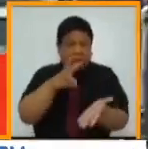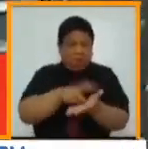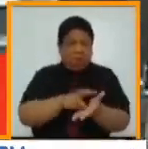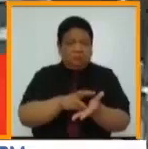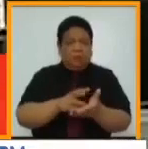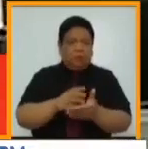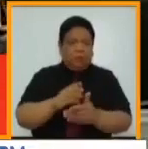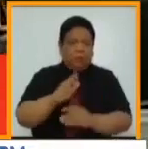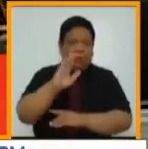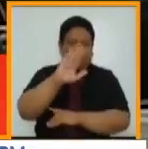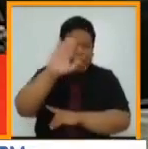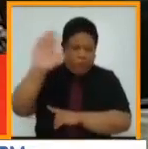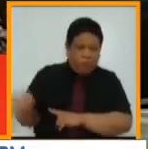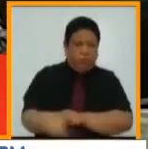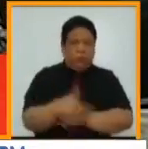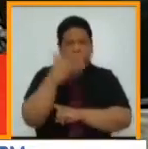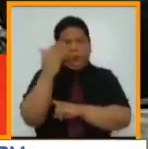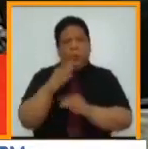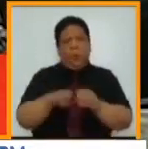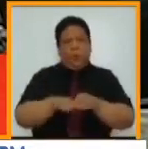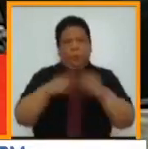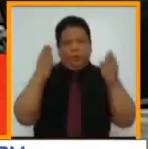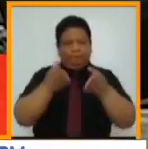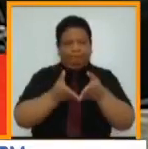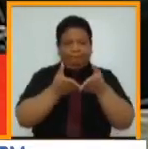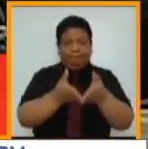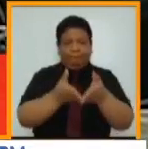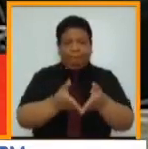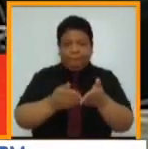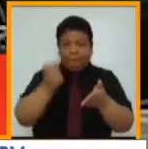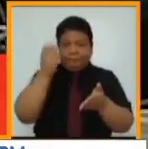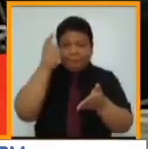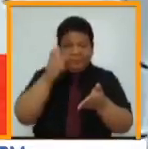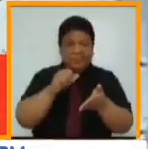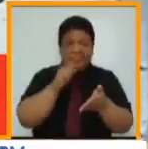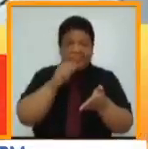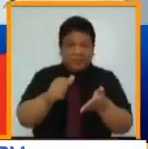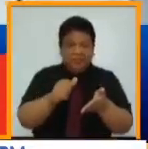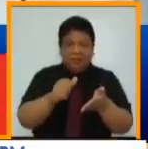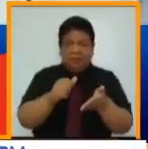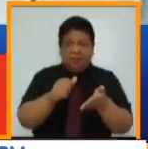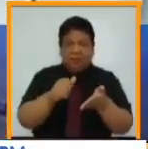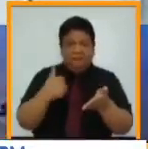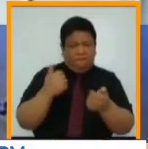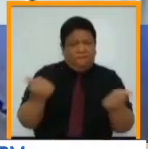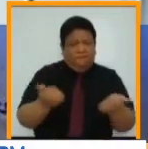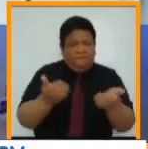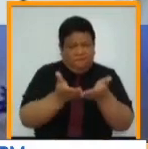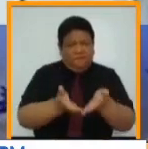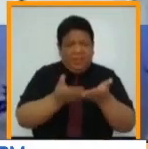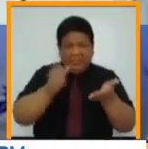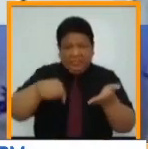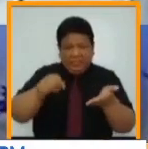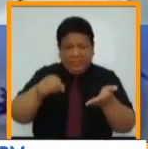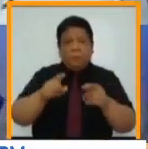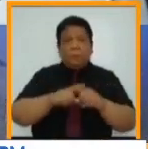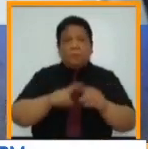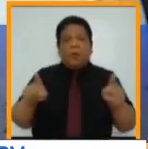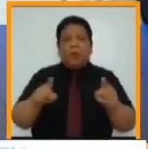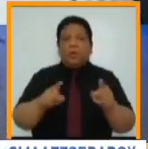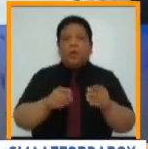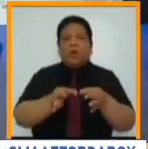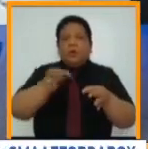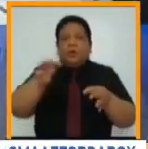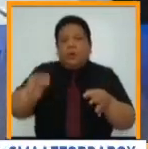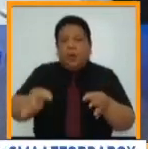barge pero minsan ay naaantala raw ang biyahe dahil sa lakas ng alon ng dagat. Nanapiri na mo nga ma-assign sa 24 hours. Pila